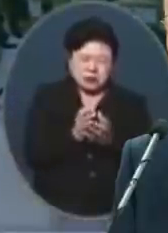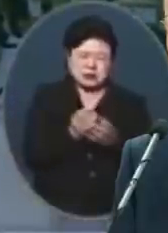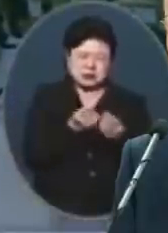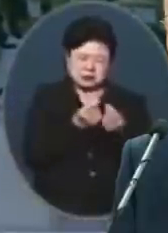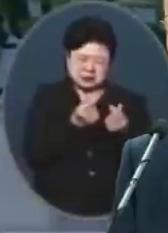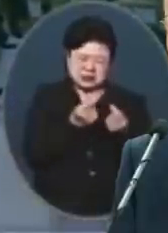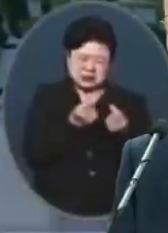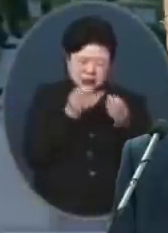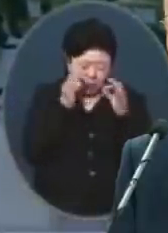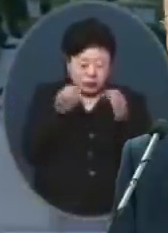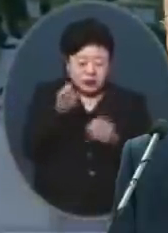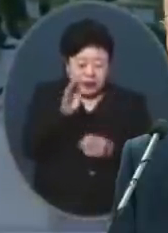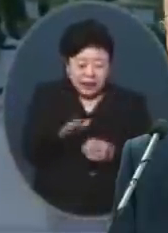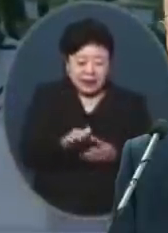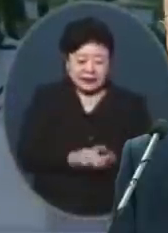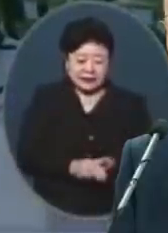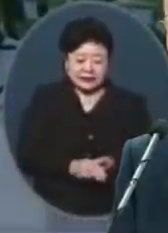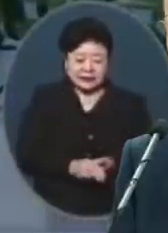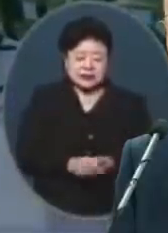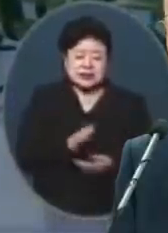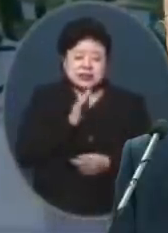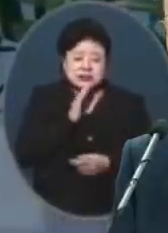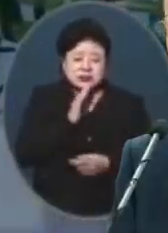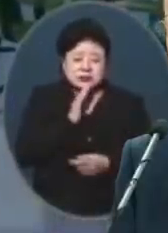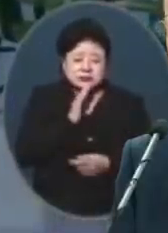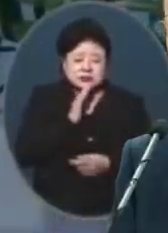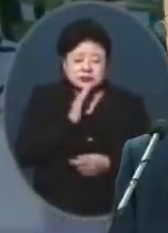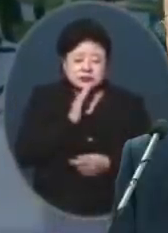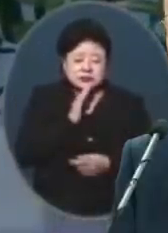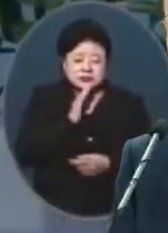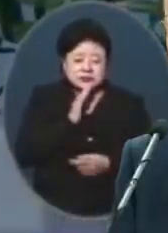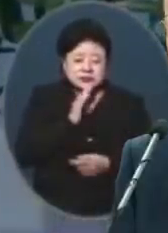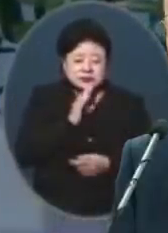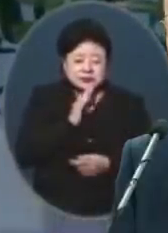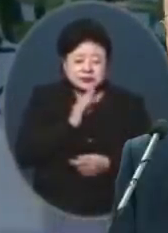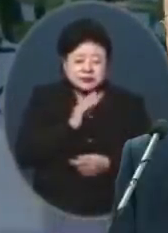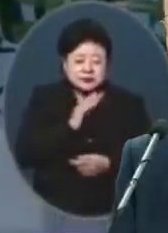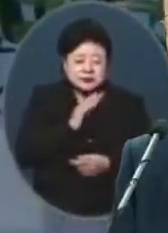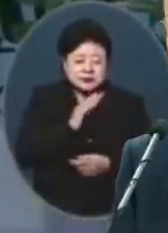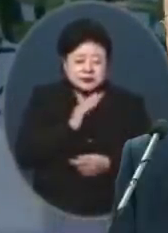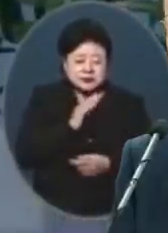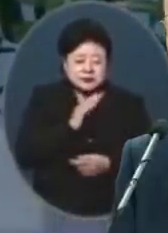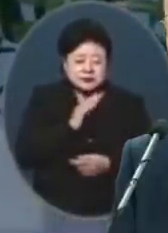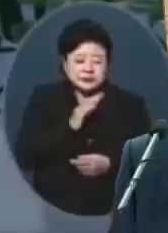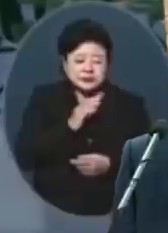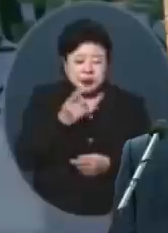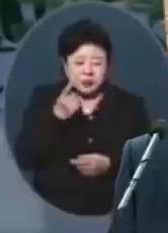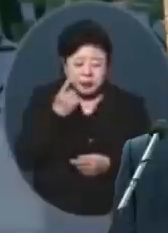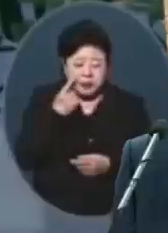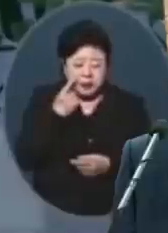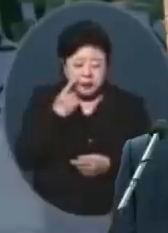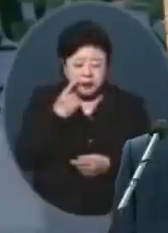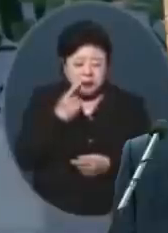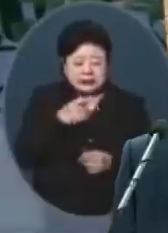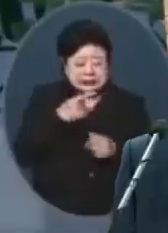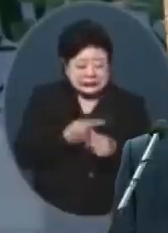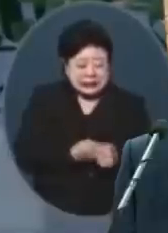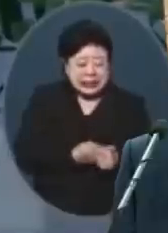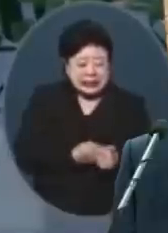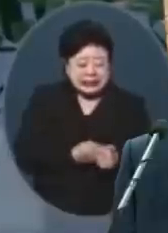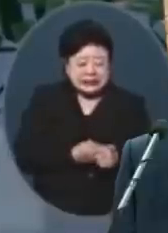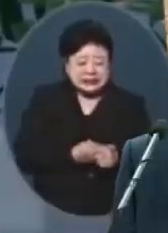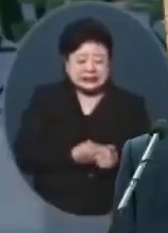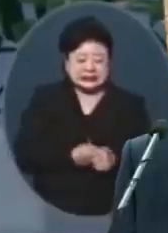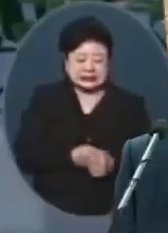보여요 그러나 실제로 자연진 나무와 풀을 손으로 만져보면